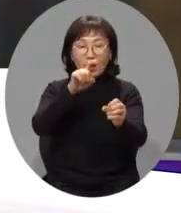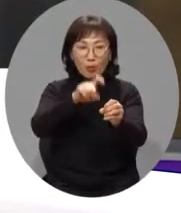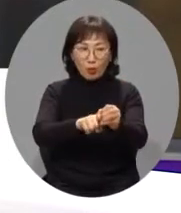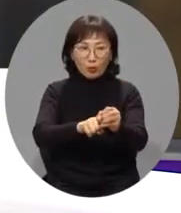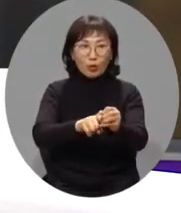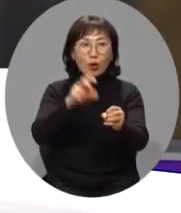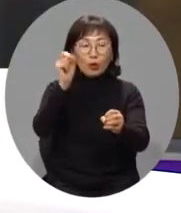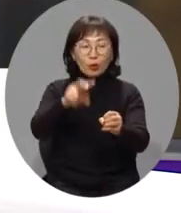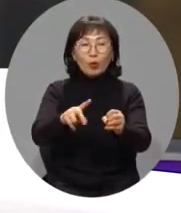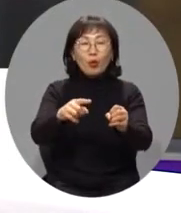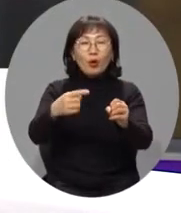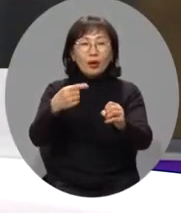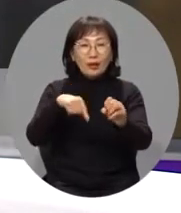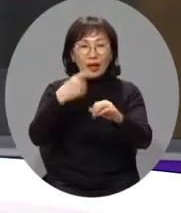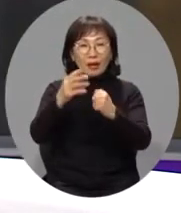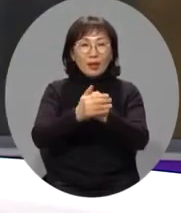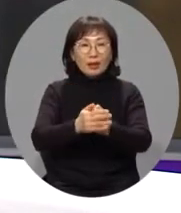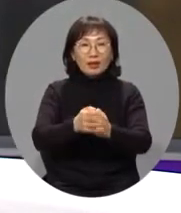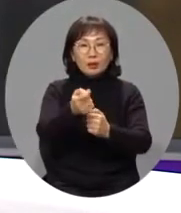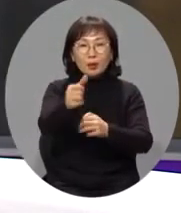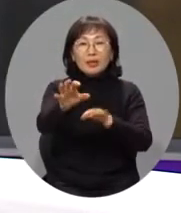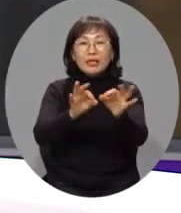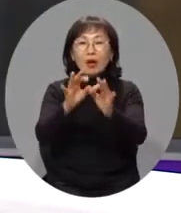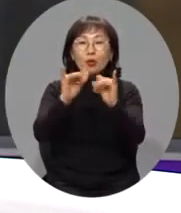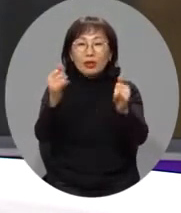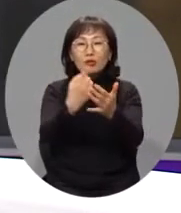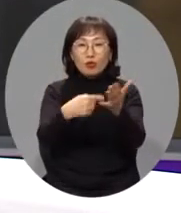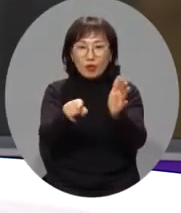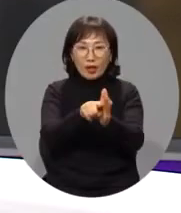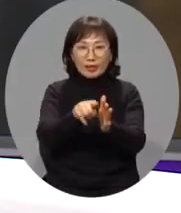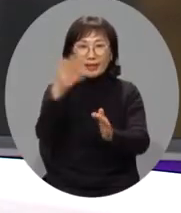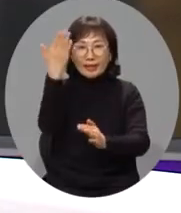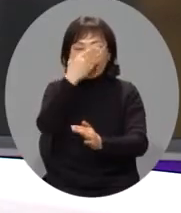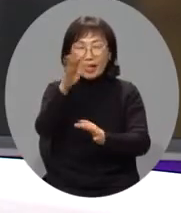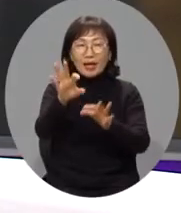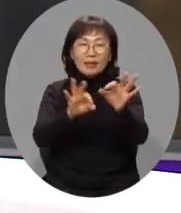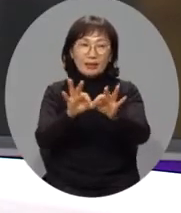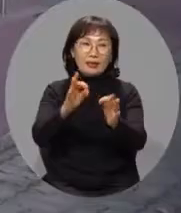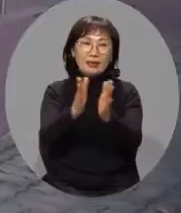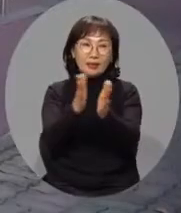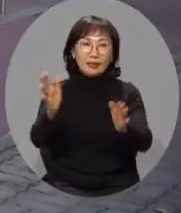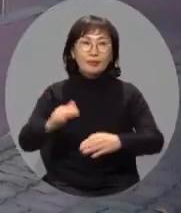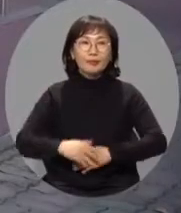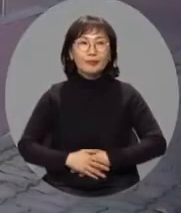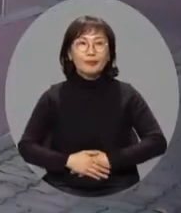착한 선결제 운동이 시작됐습니다. 한범수 기자입니다.